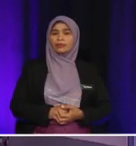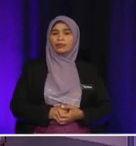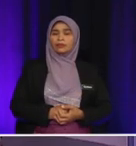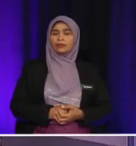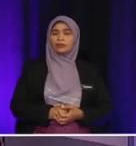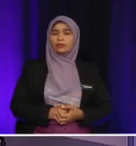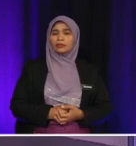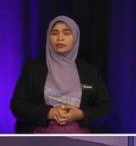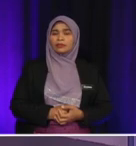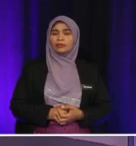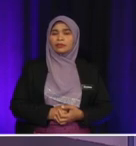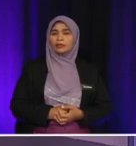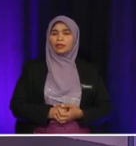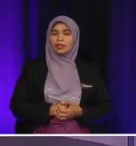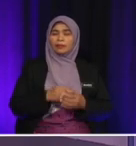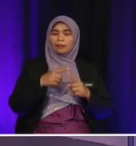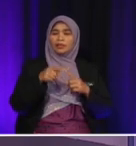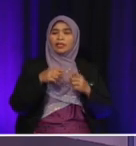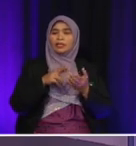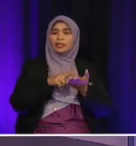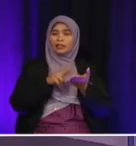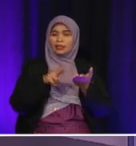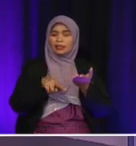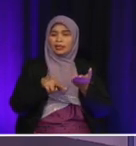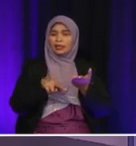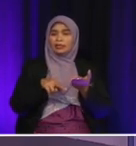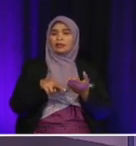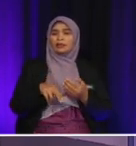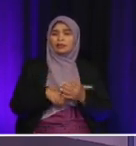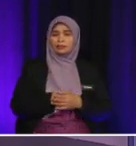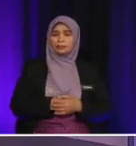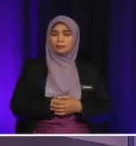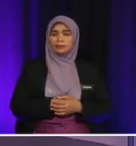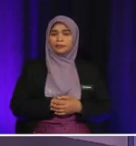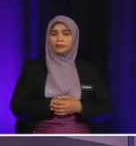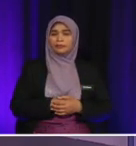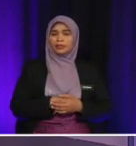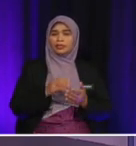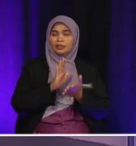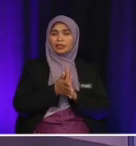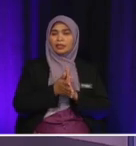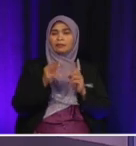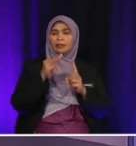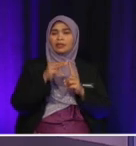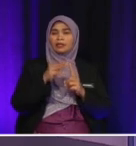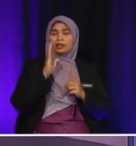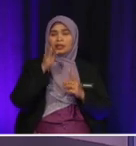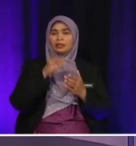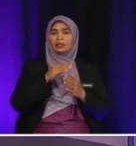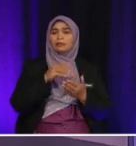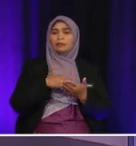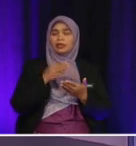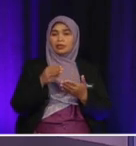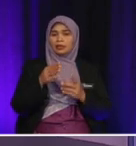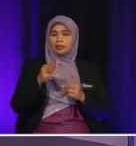ya Ada Akbar jadi untuk Sugra ialah bunyi lantunan rendah Jadi markah anda akan diberikan